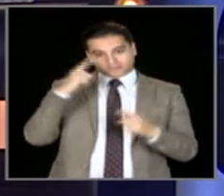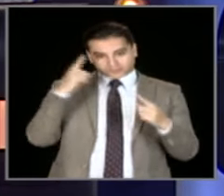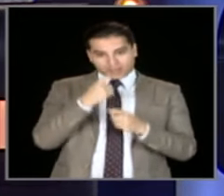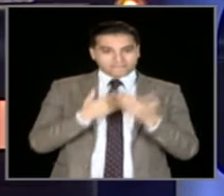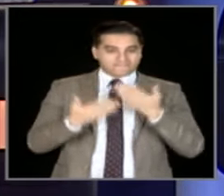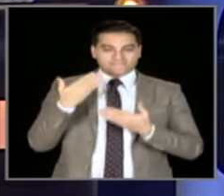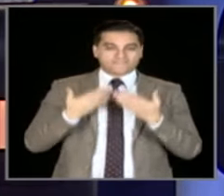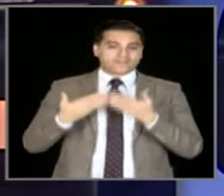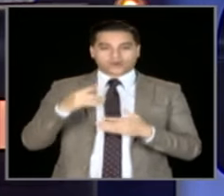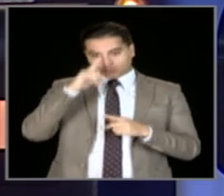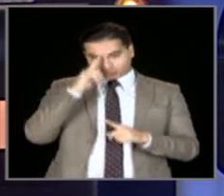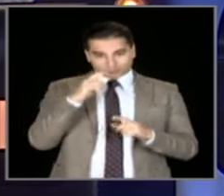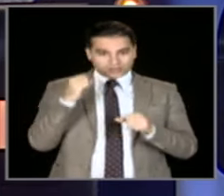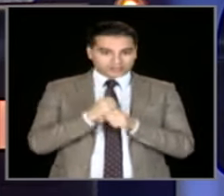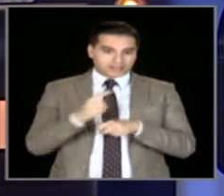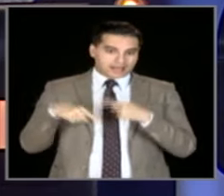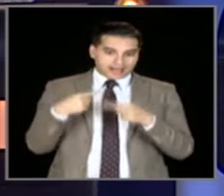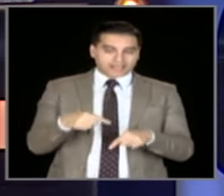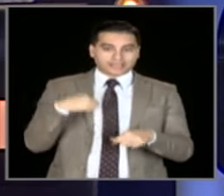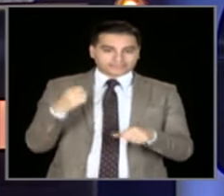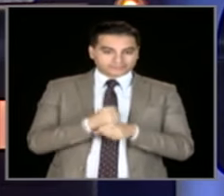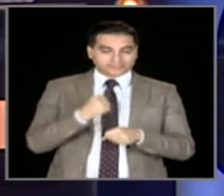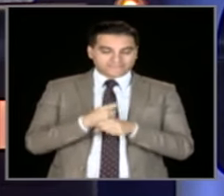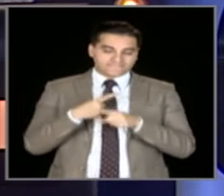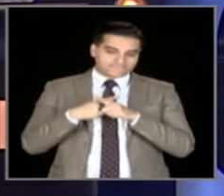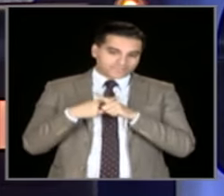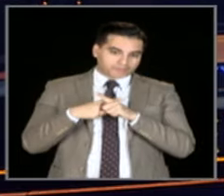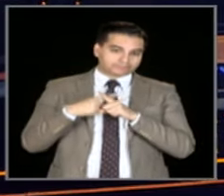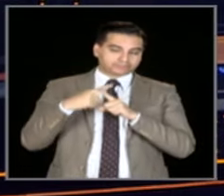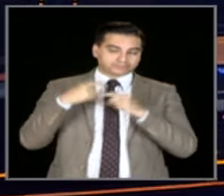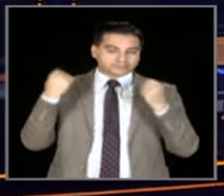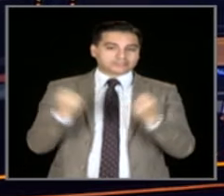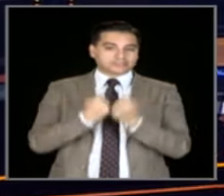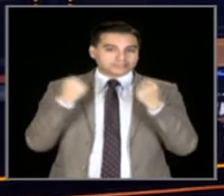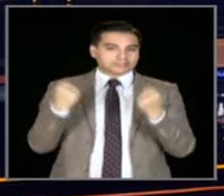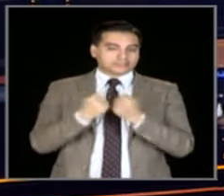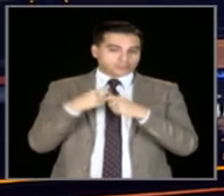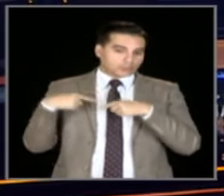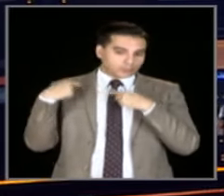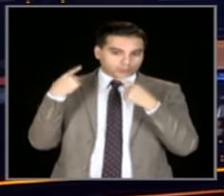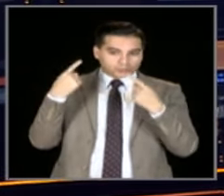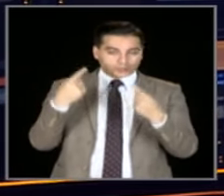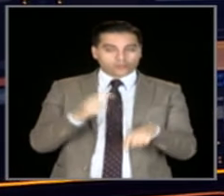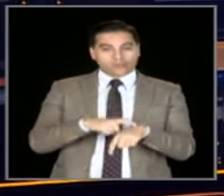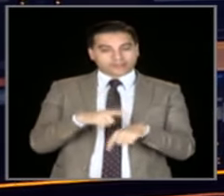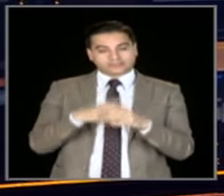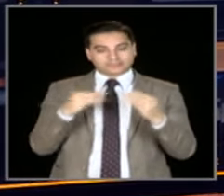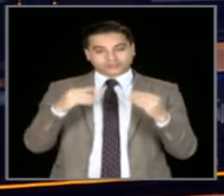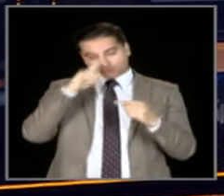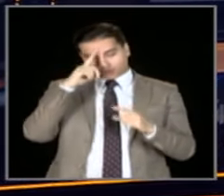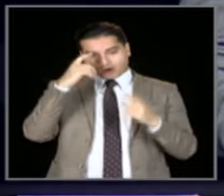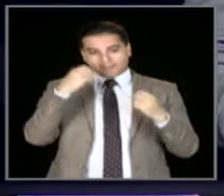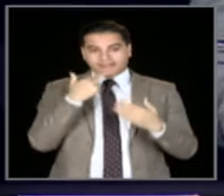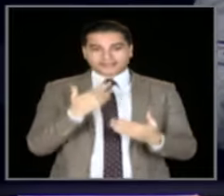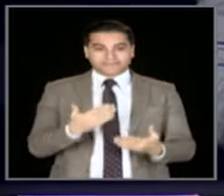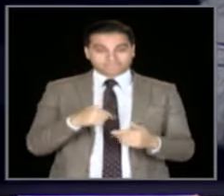صعبة شوية، بس إحنا لحد هذه اللحظة يعني إحنا عاملين اللي علينا من قبل كمان، مش من امبارح الأول، من فترة. فربنا إن شاء الله.